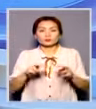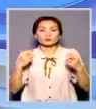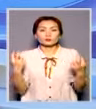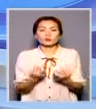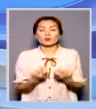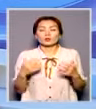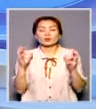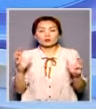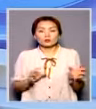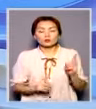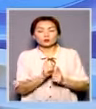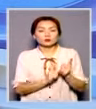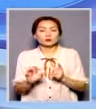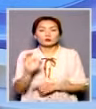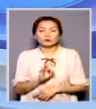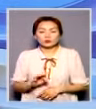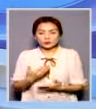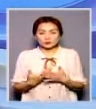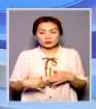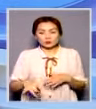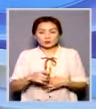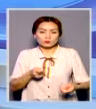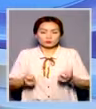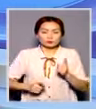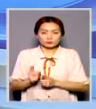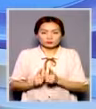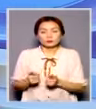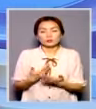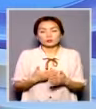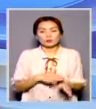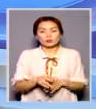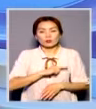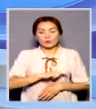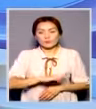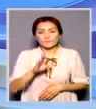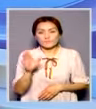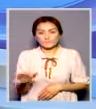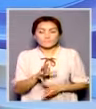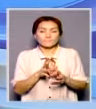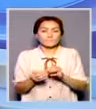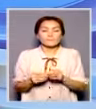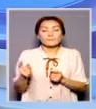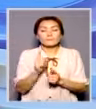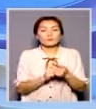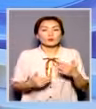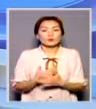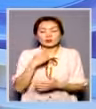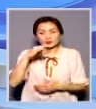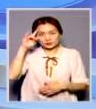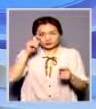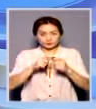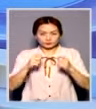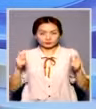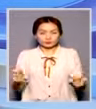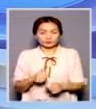барысында конституцияға енгізілетін өзгерістер елдегі саяси реформалар аясында жүзеге асатын айтылды. Сондай-ақ референдум жаңа Қазақстанды